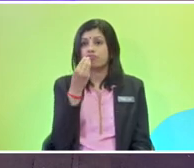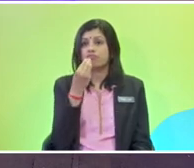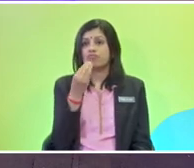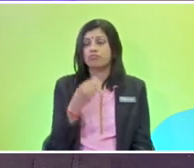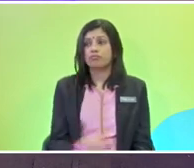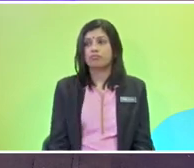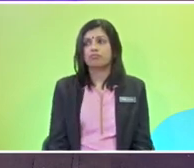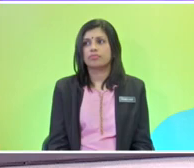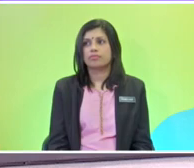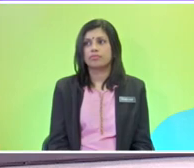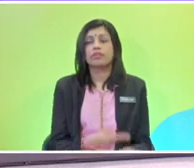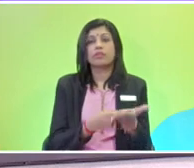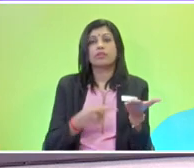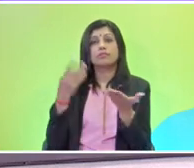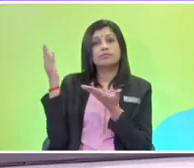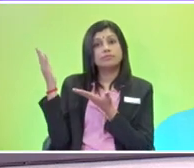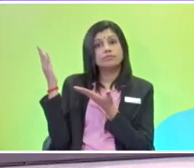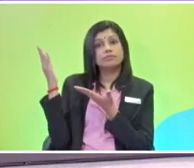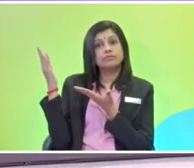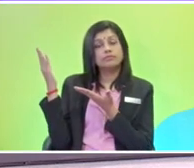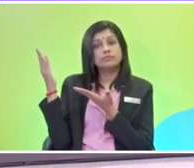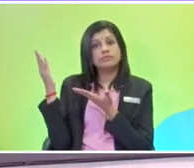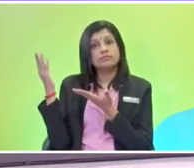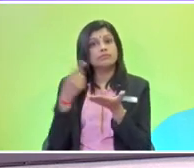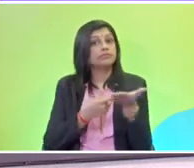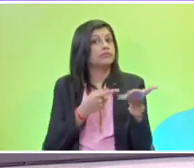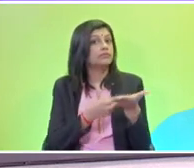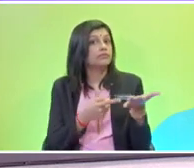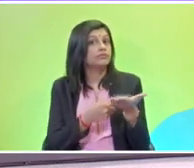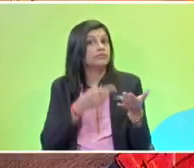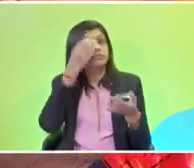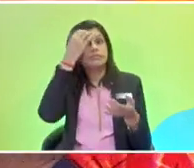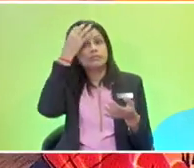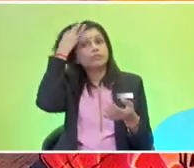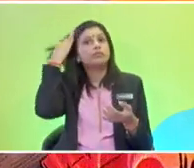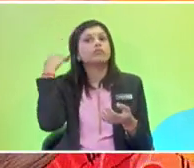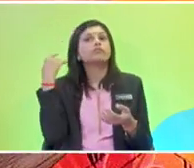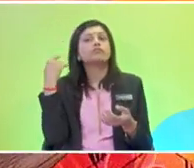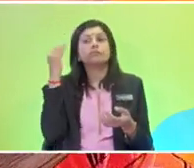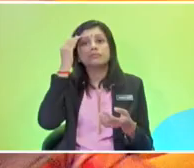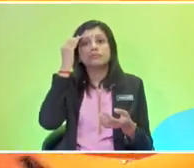tu. Ini apa murid-murid? Tahu tak?